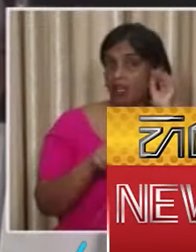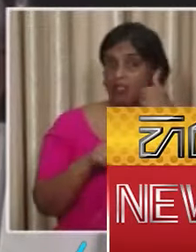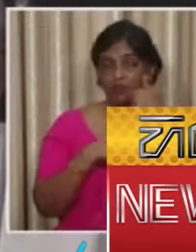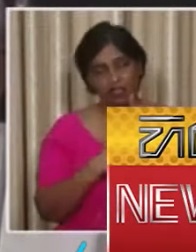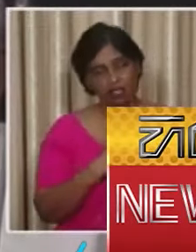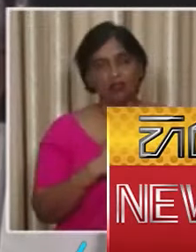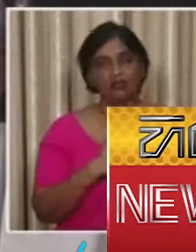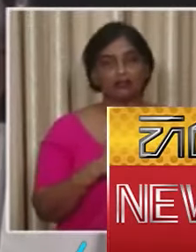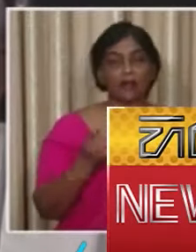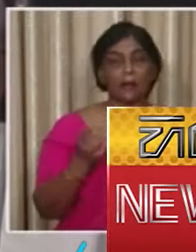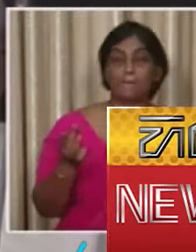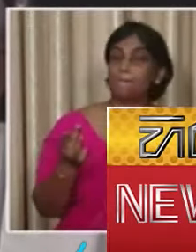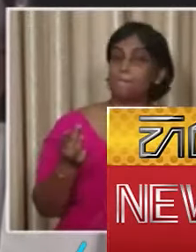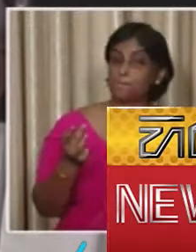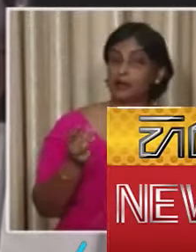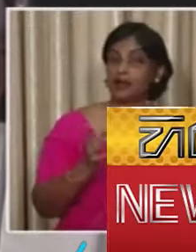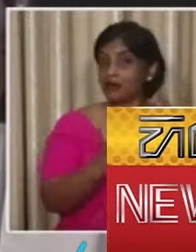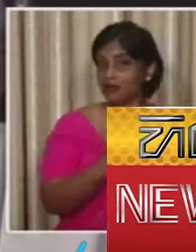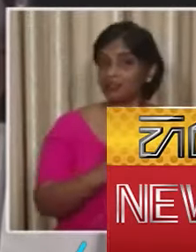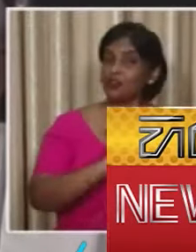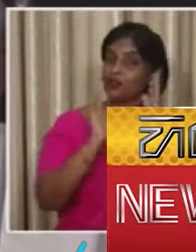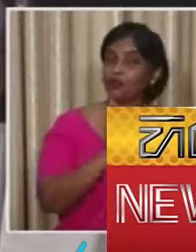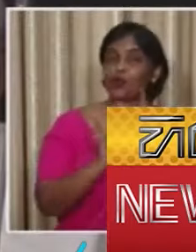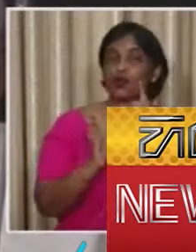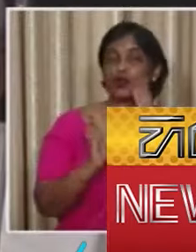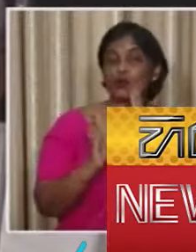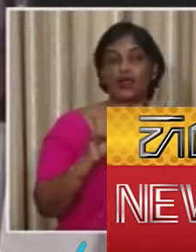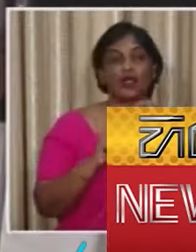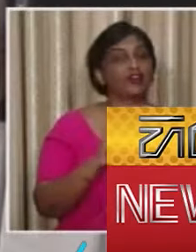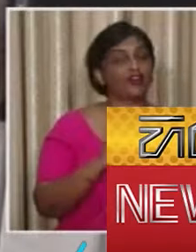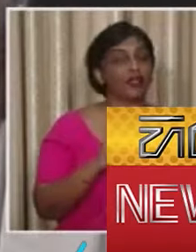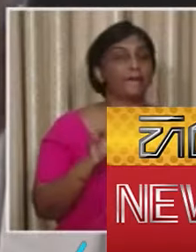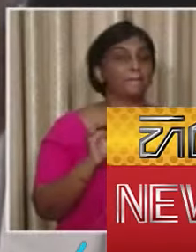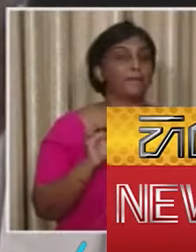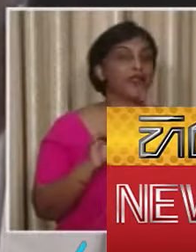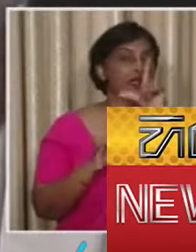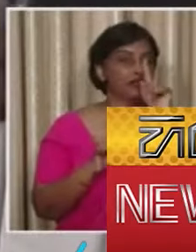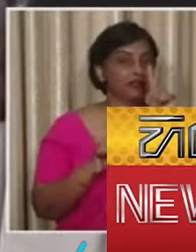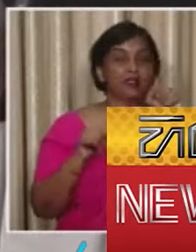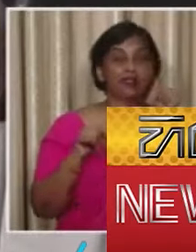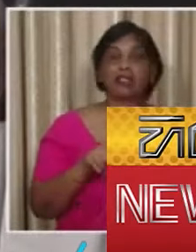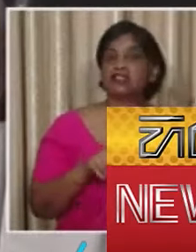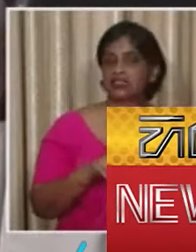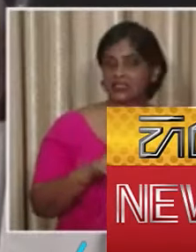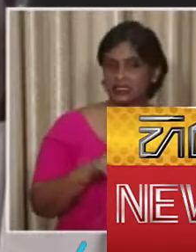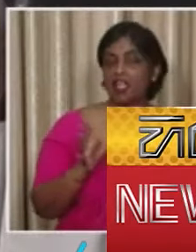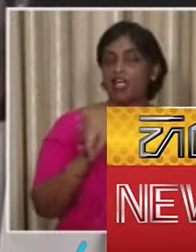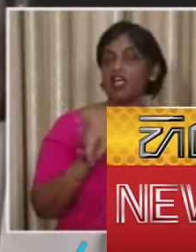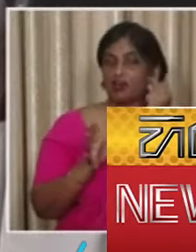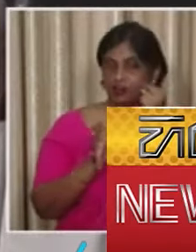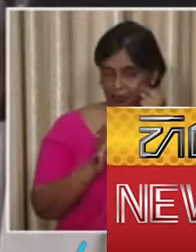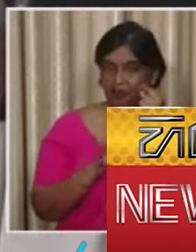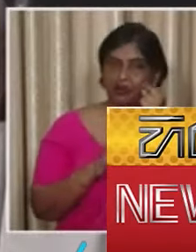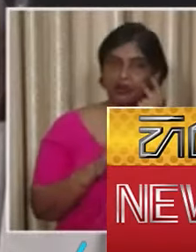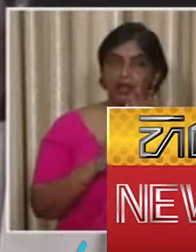සුබයි පිනා රටට ගන්නකොට සමස්ත විදේශනාය ඩොලර් බිලියන 71යි දැන් 100යි. අනුර කුමාර්